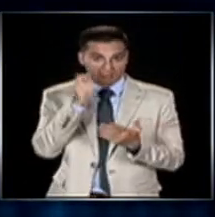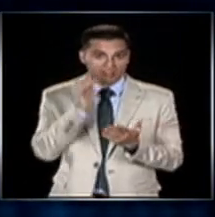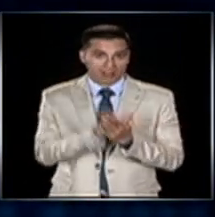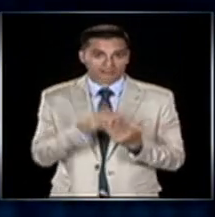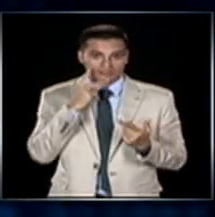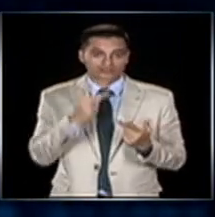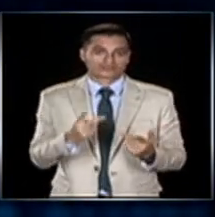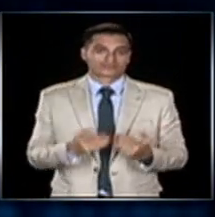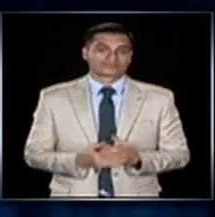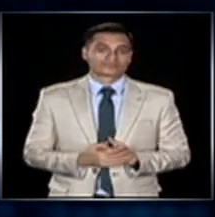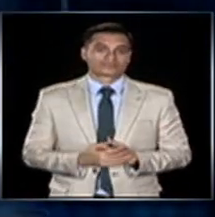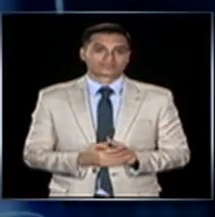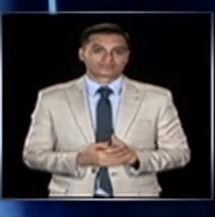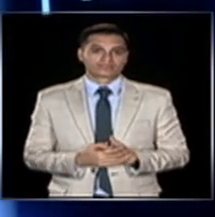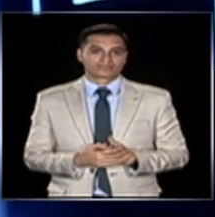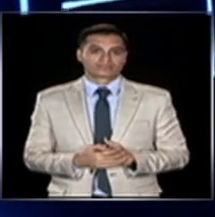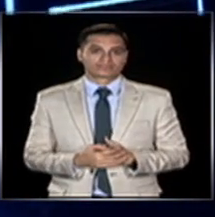عجلة الحظ،